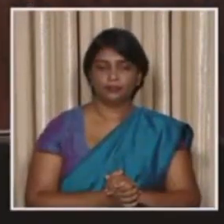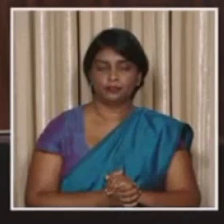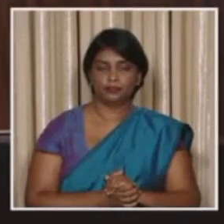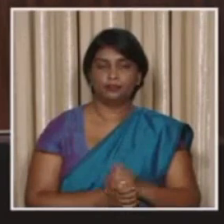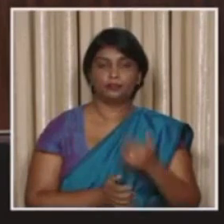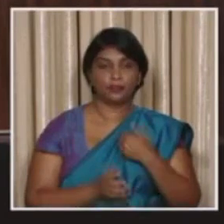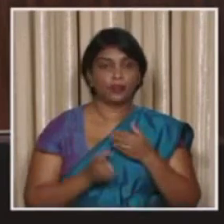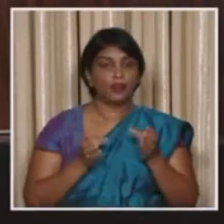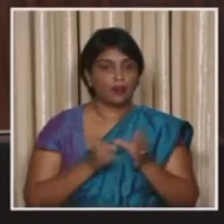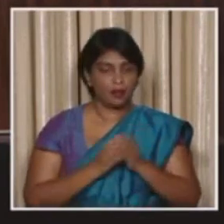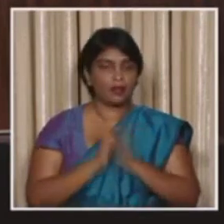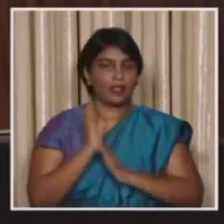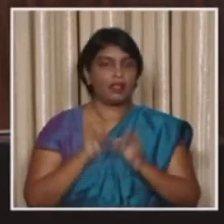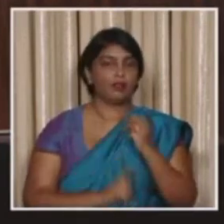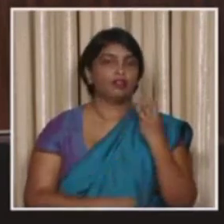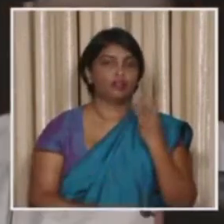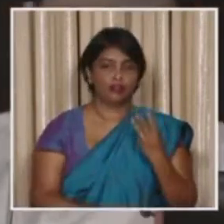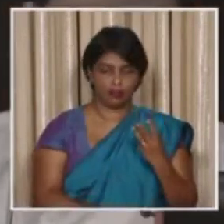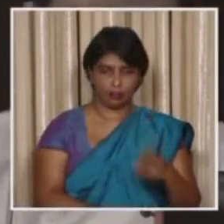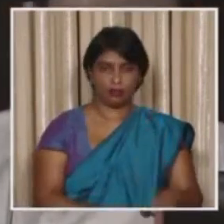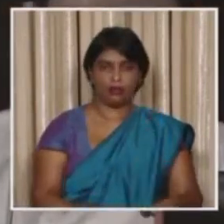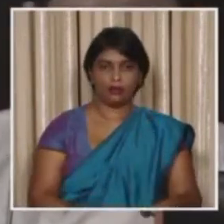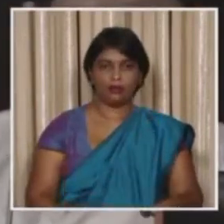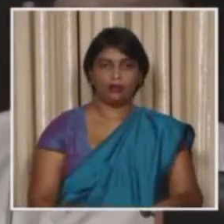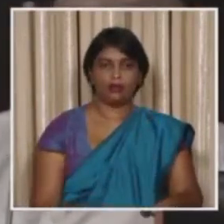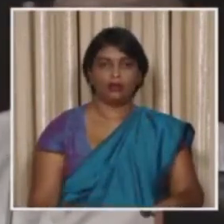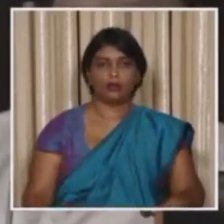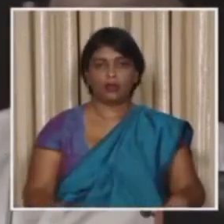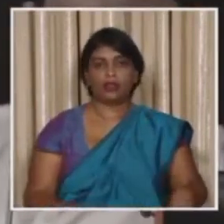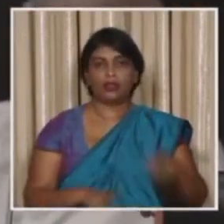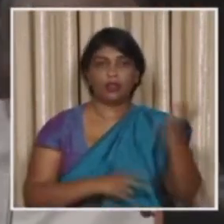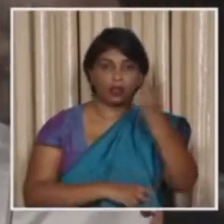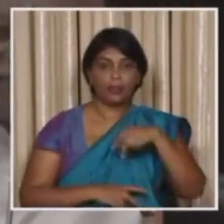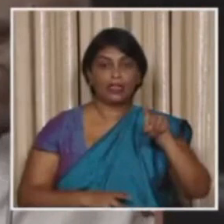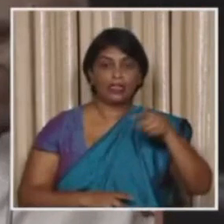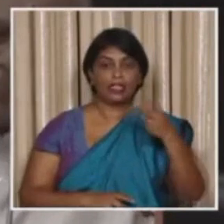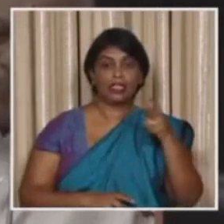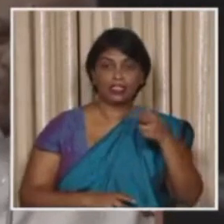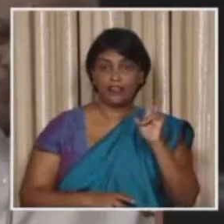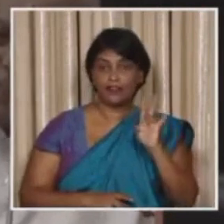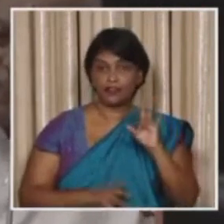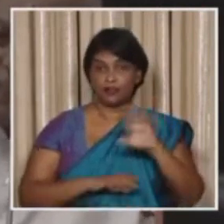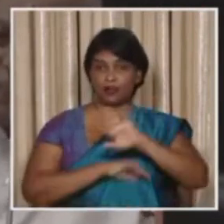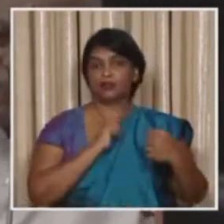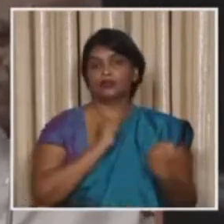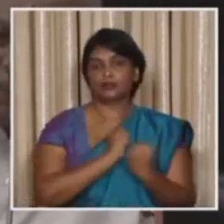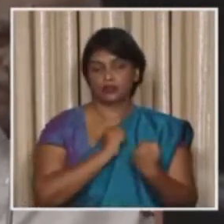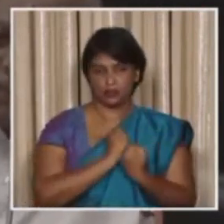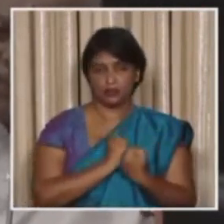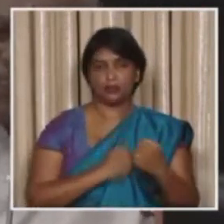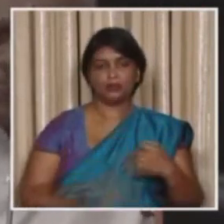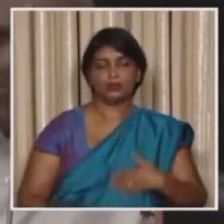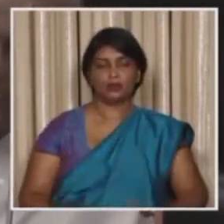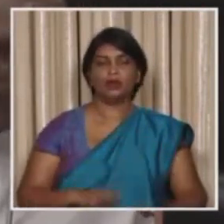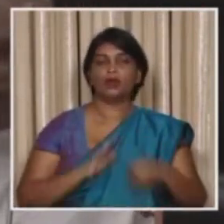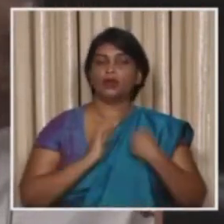මගේ පක්ෂයට තියෙන මන්ත්‍රී 3 දෙනෙක්. ඉතින් ඉතුරු 225 සහයෝගයත් උවමනයි මේක සම්මත කරගන්න.